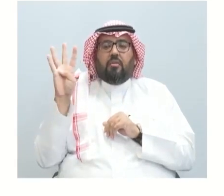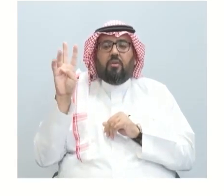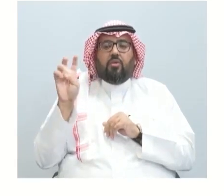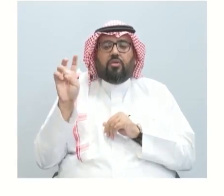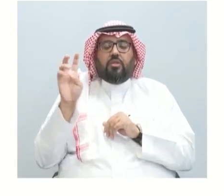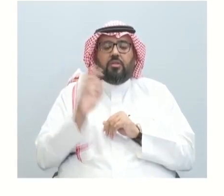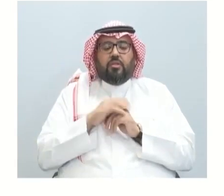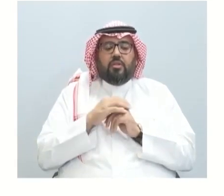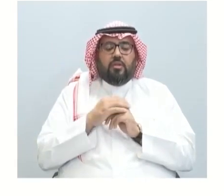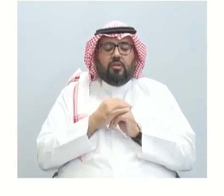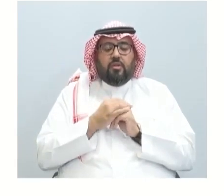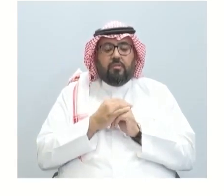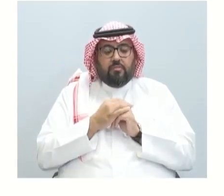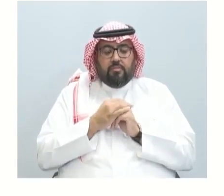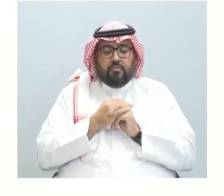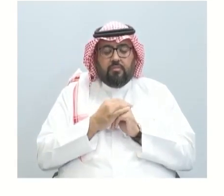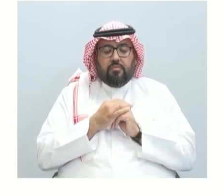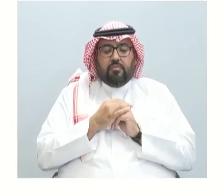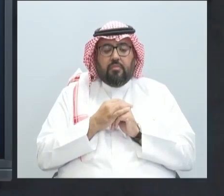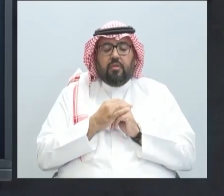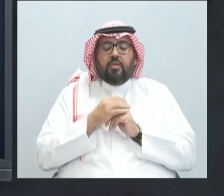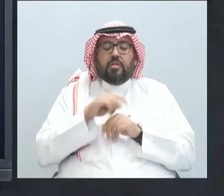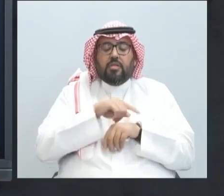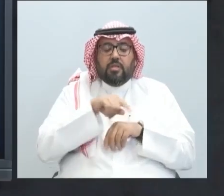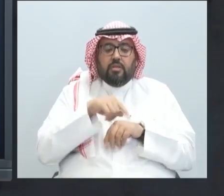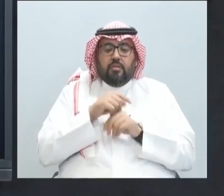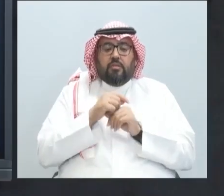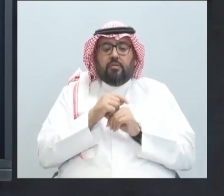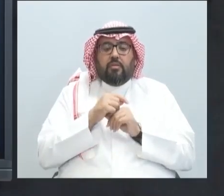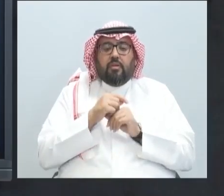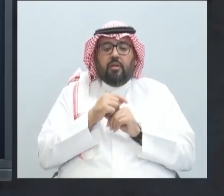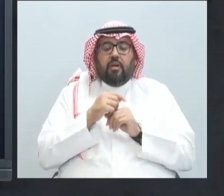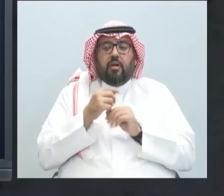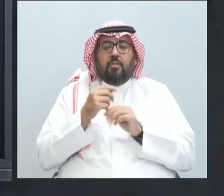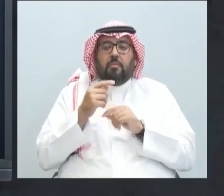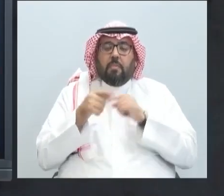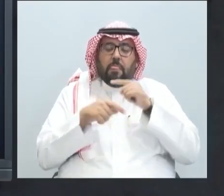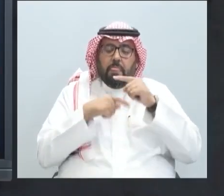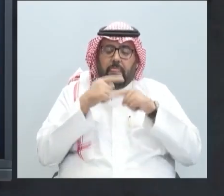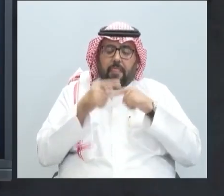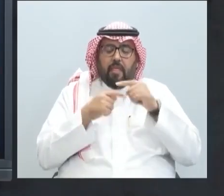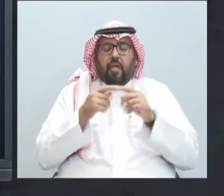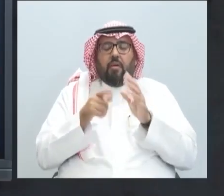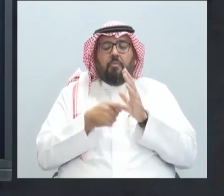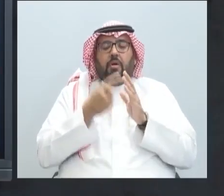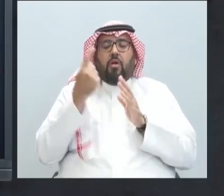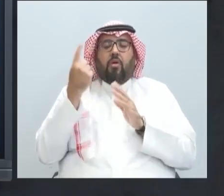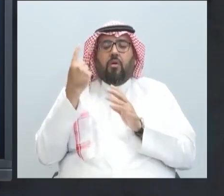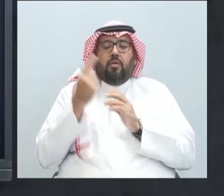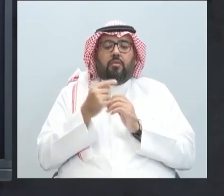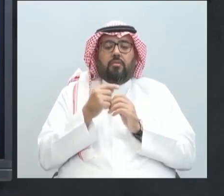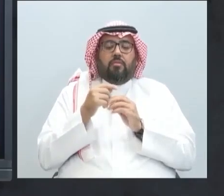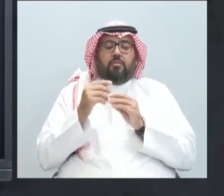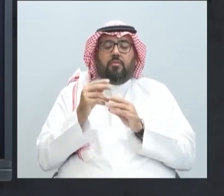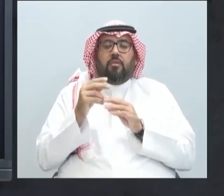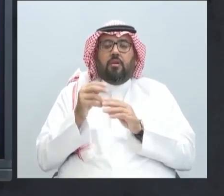انقسامها في هذه المده الزمنيه ايضا تكلمنا عن بدايه النواء و تتذكرون في في المراحل الاولى و خلال دراستنا المقرره